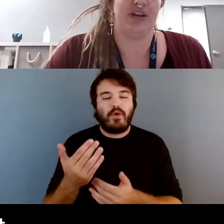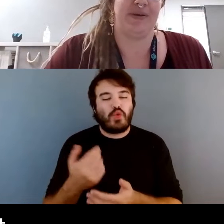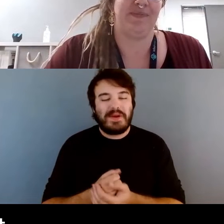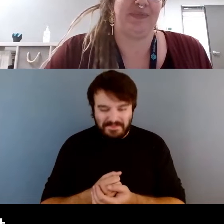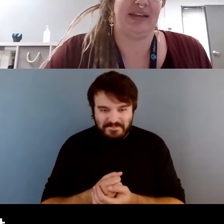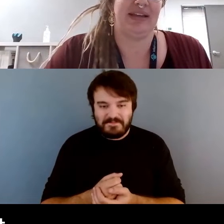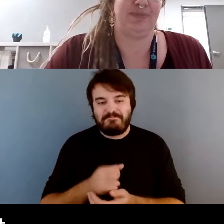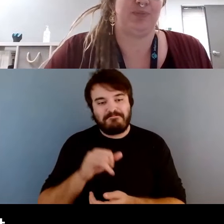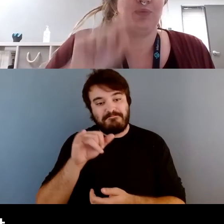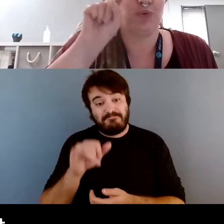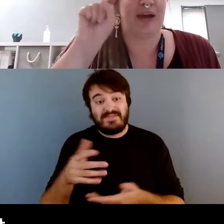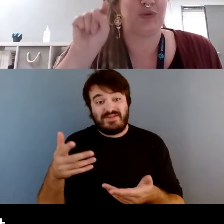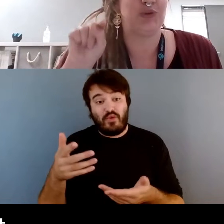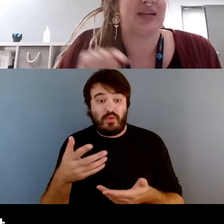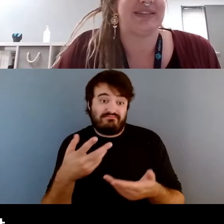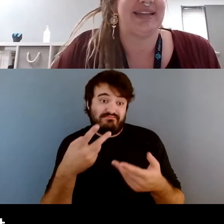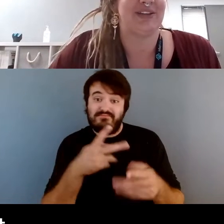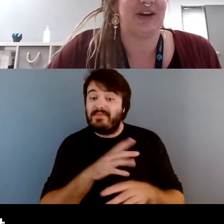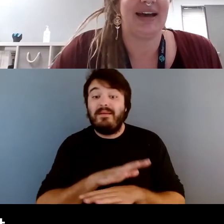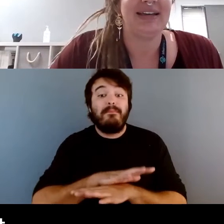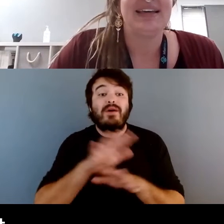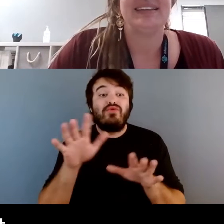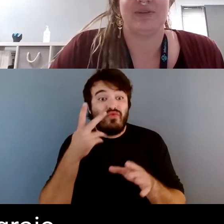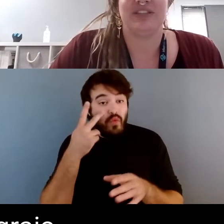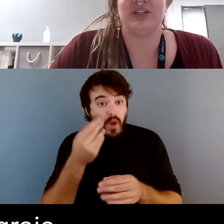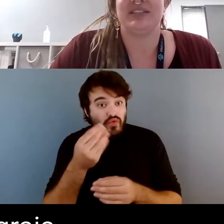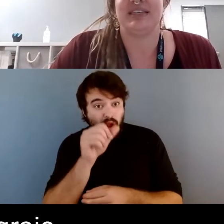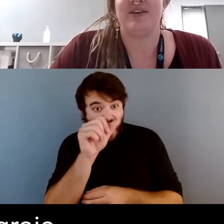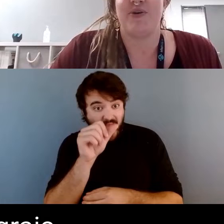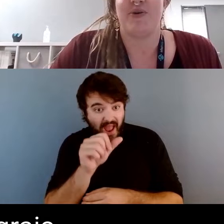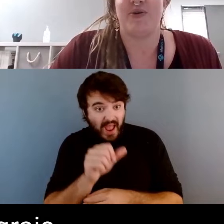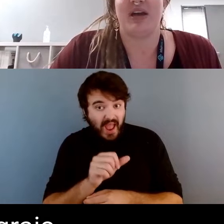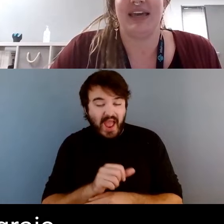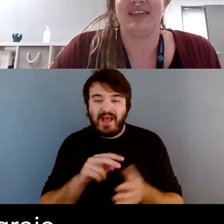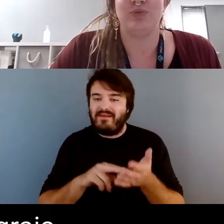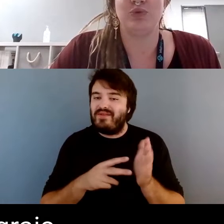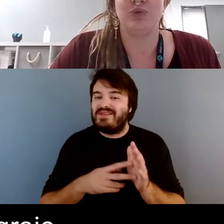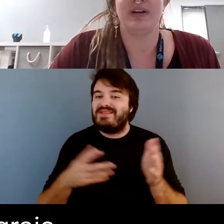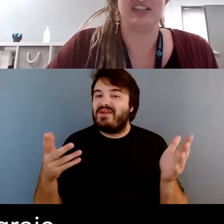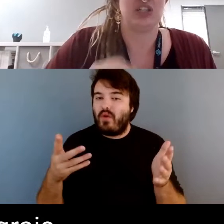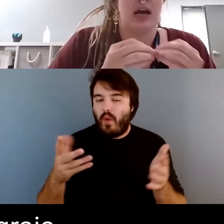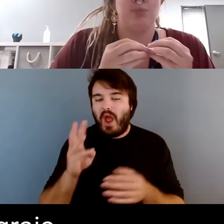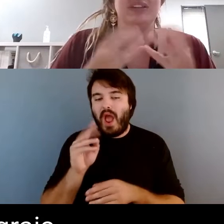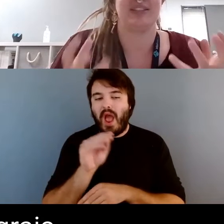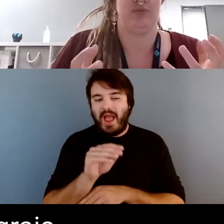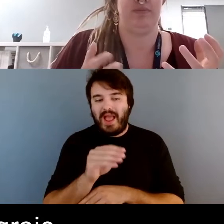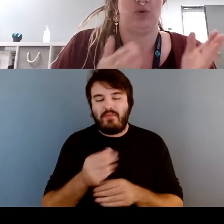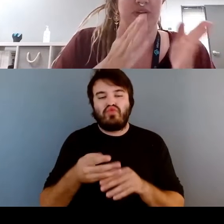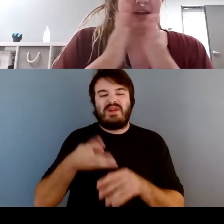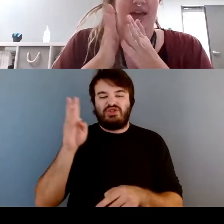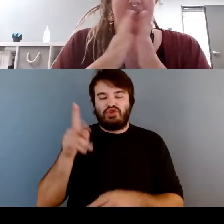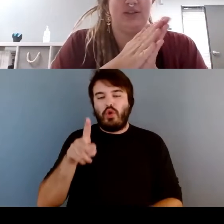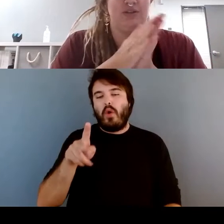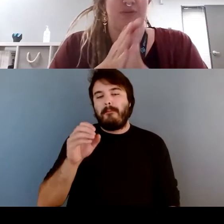ça, là, partout où il y a la petite lettre A, ça veut dire que c'est un engrais qui est beaucoup riche en potassium.